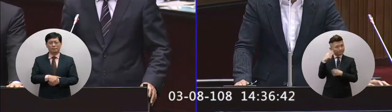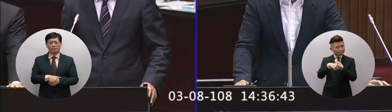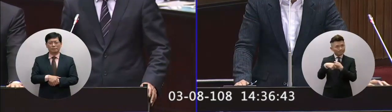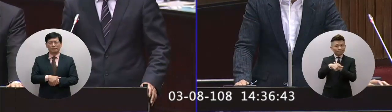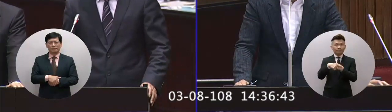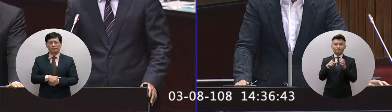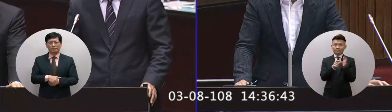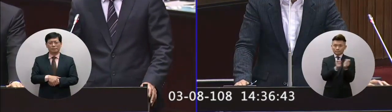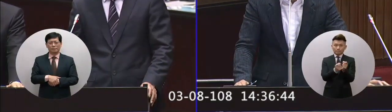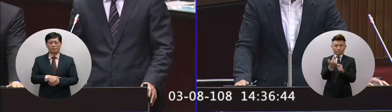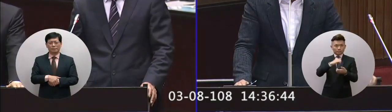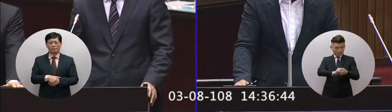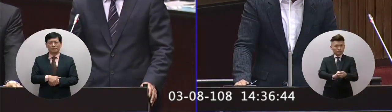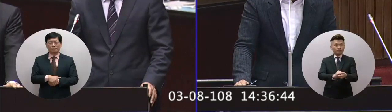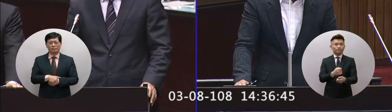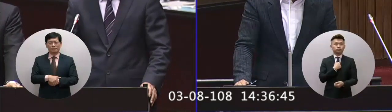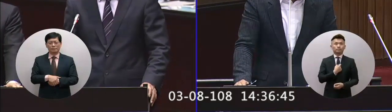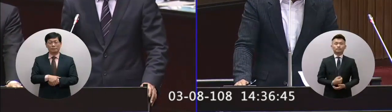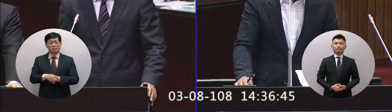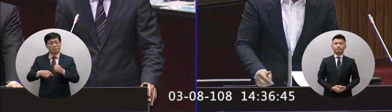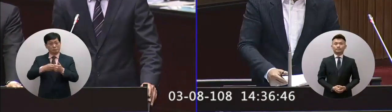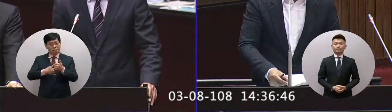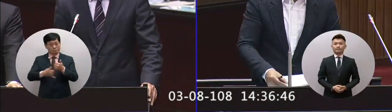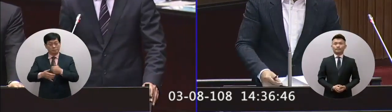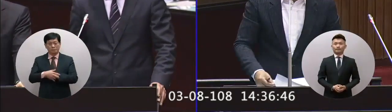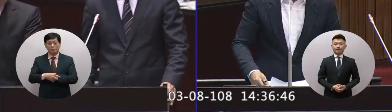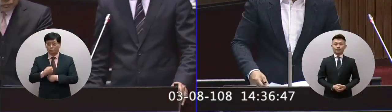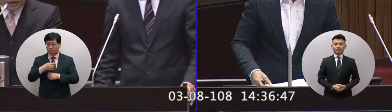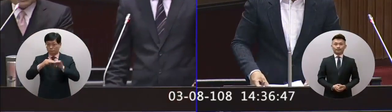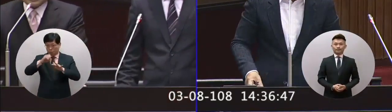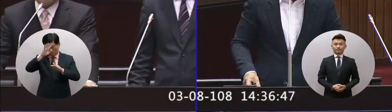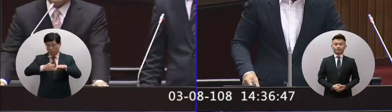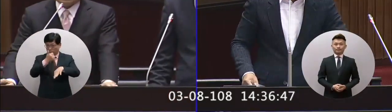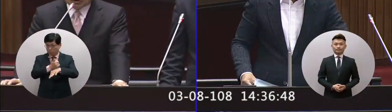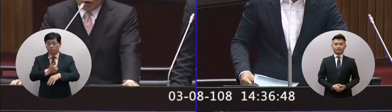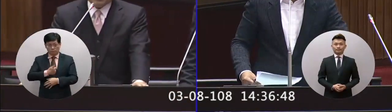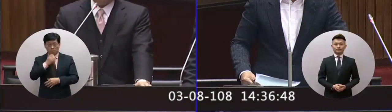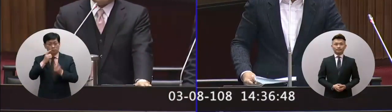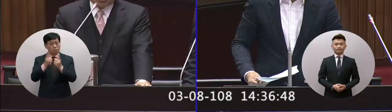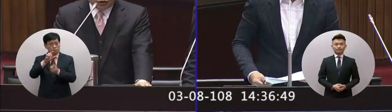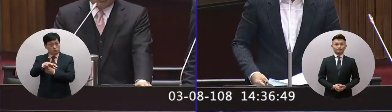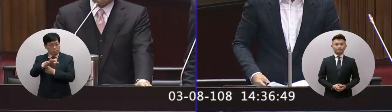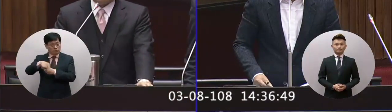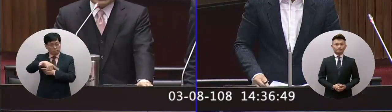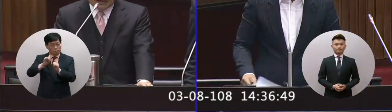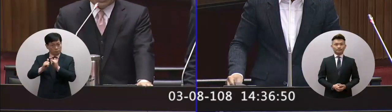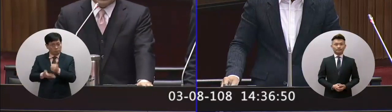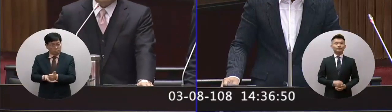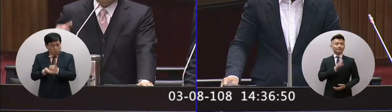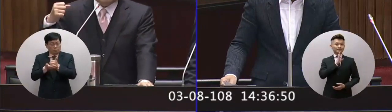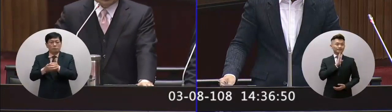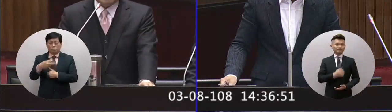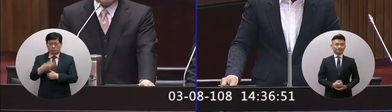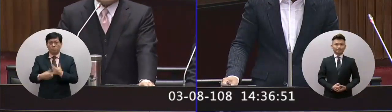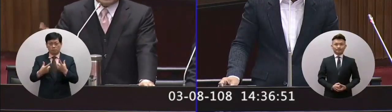時間內我們可以做出口委員我們民進黨執政實在說是對農民最尊重也相